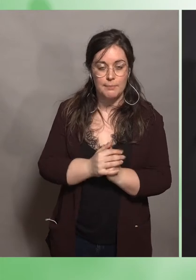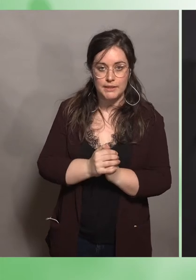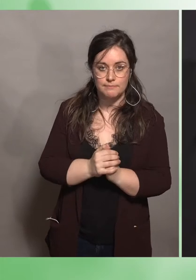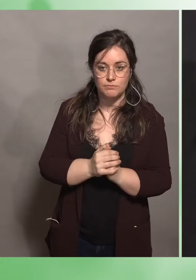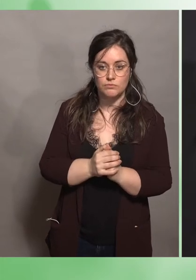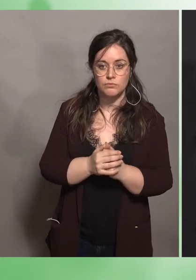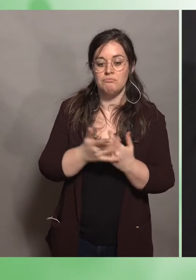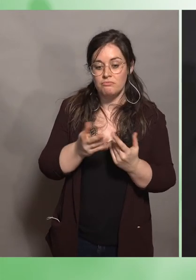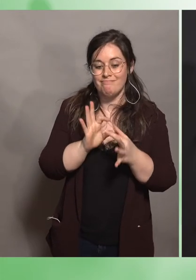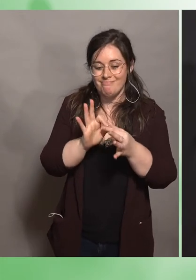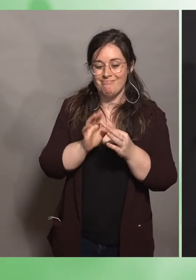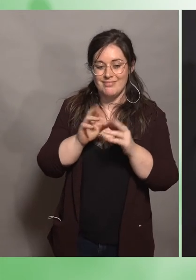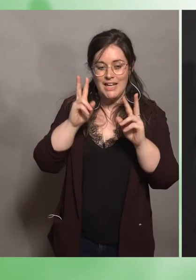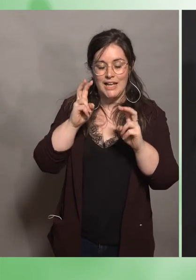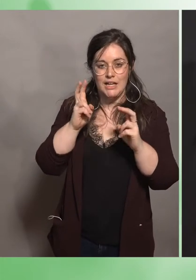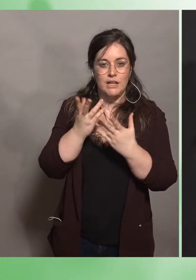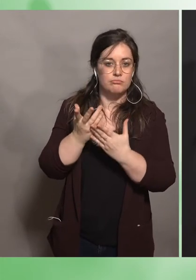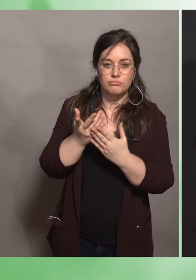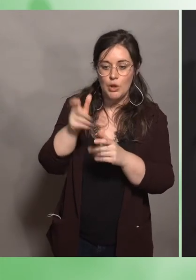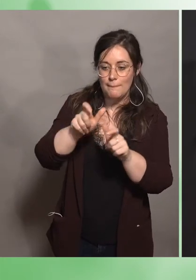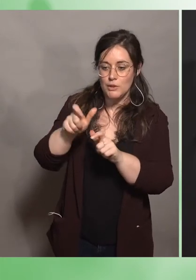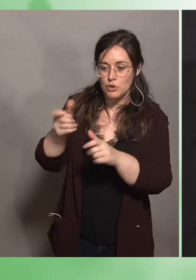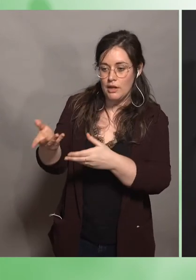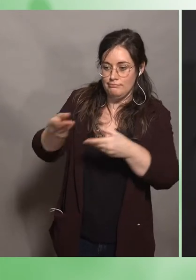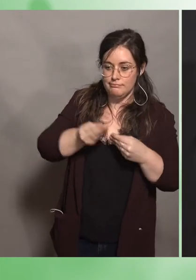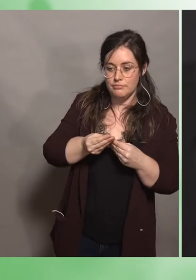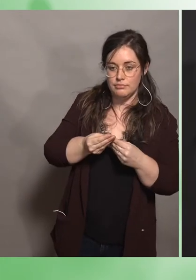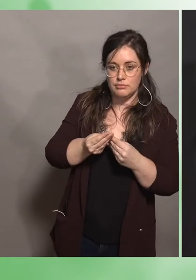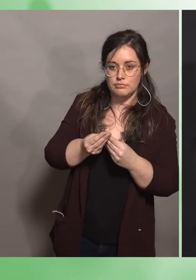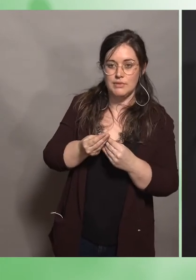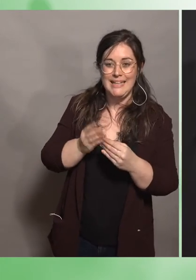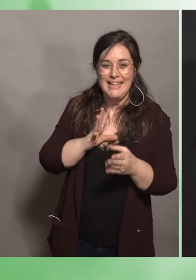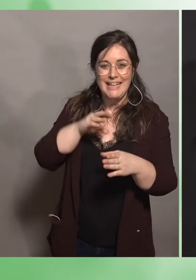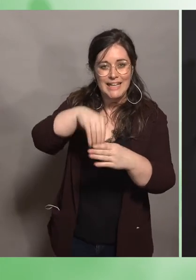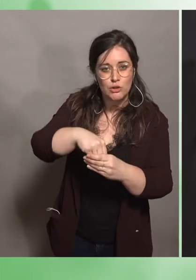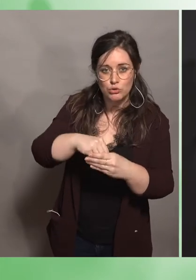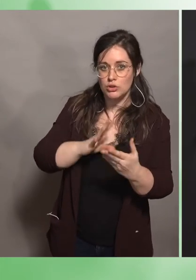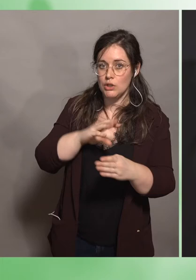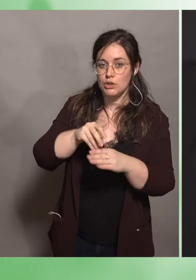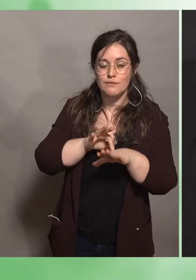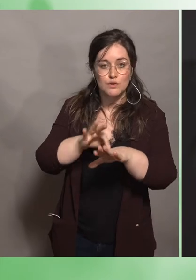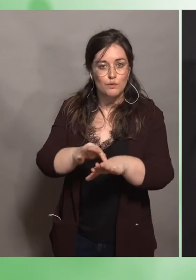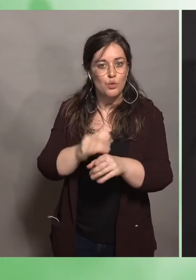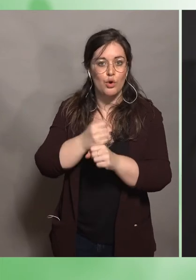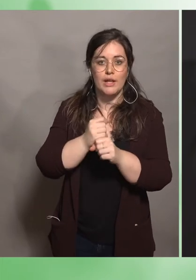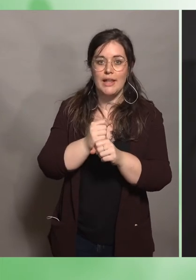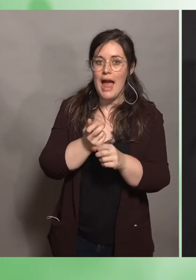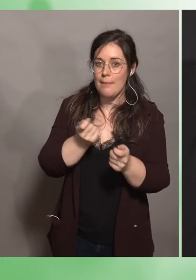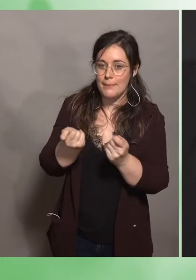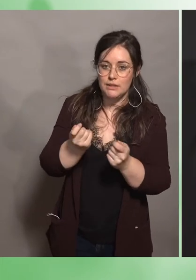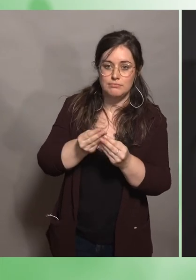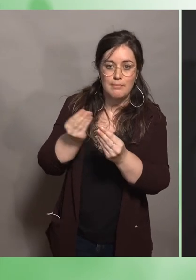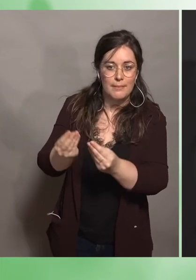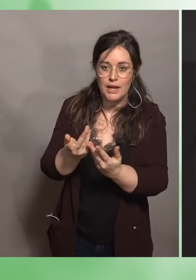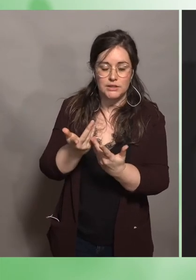rund um dieses Thema Recruiting, Onboarding, Diversity, Inklusion, inklusives Führen, Arbeitgebermarke, Employer